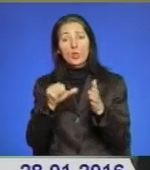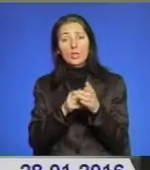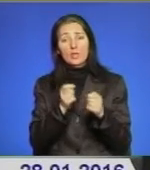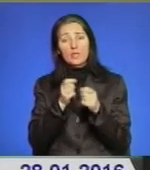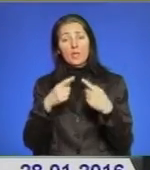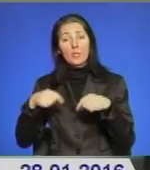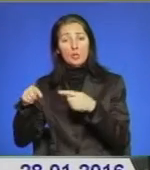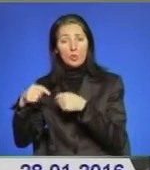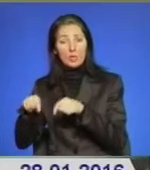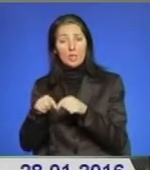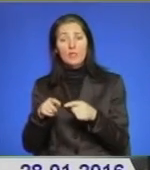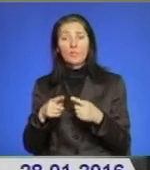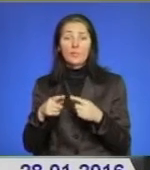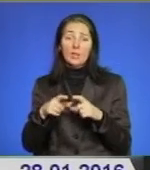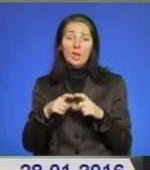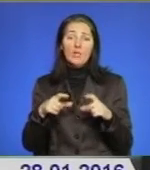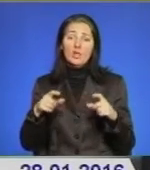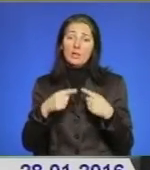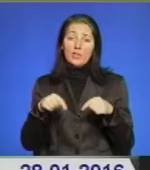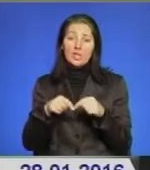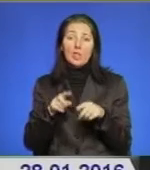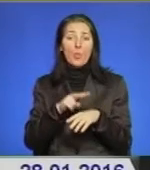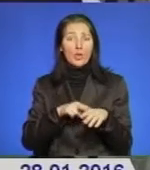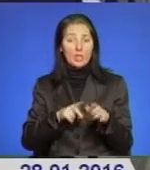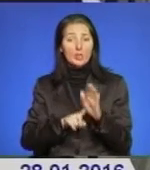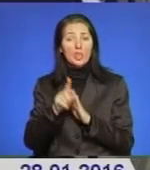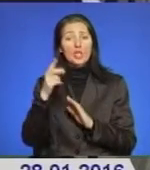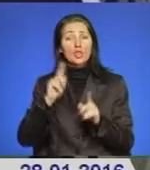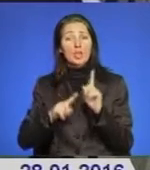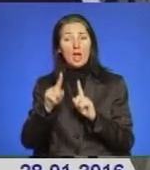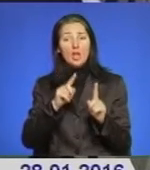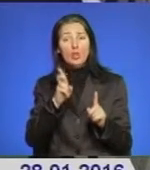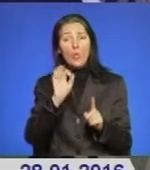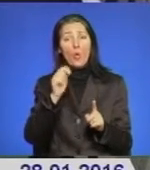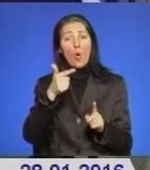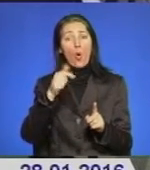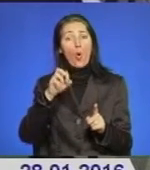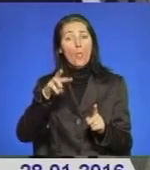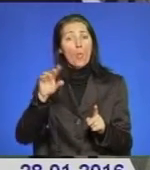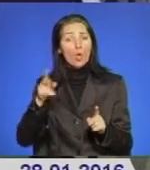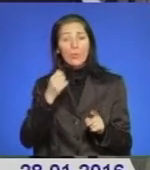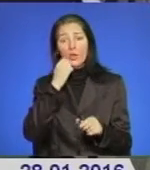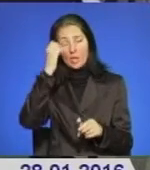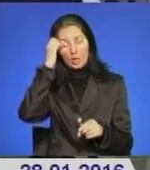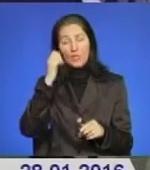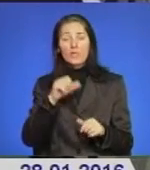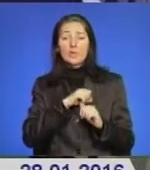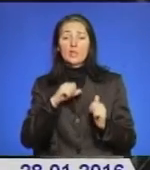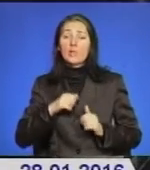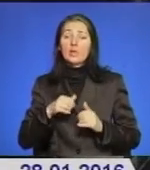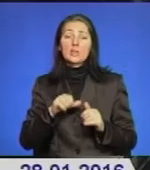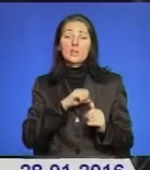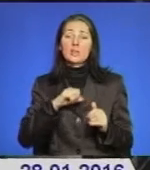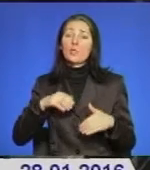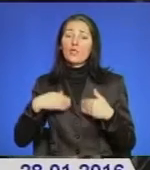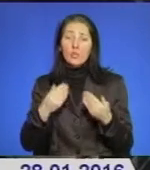підрозділів, відділів та відділень поліції. Розпочинаючи нараду, Олександр Богомол подякував за самовіддане та професійне ставлення до